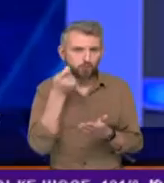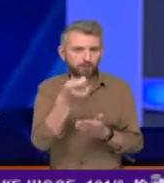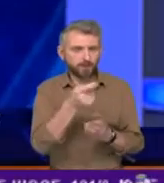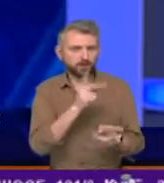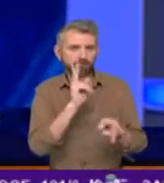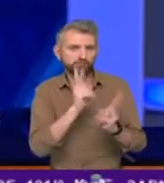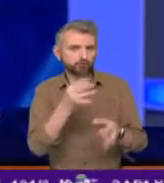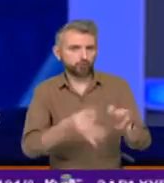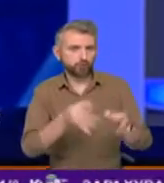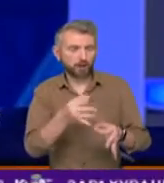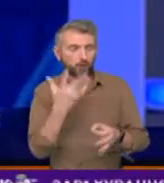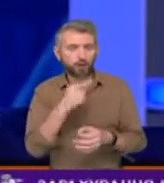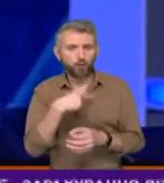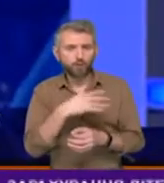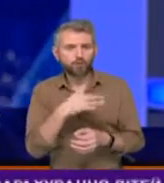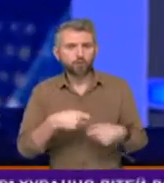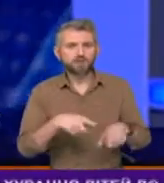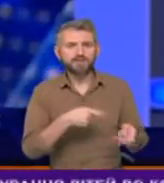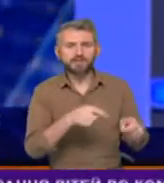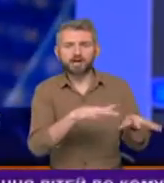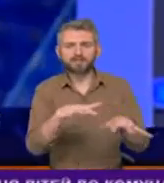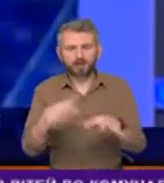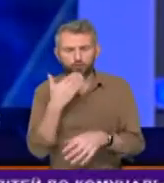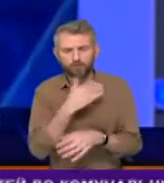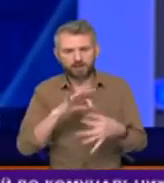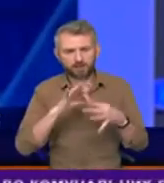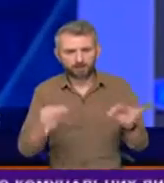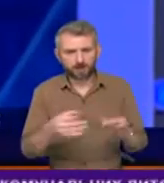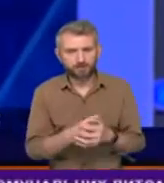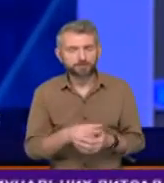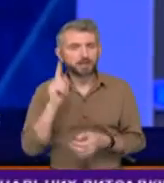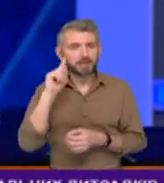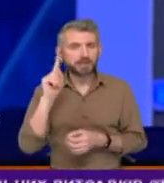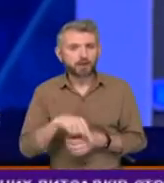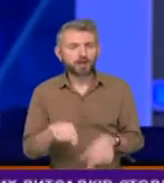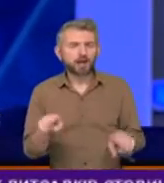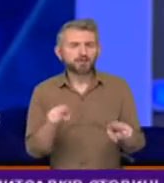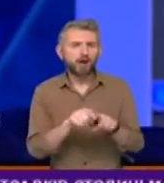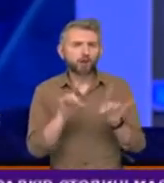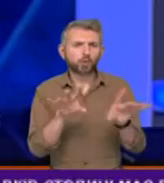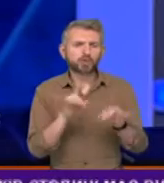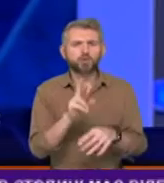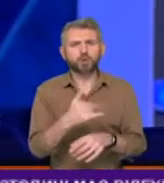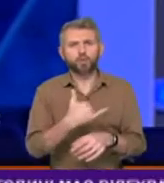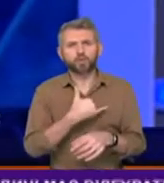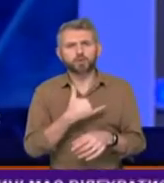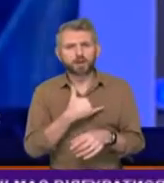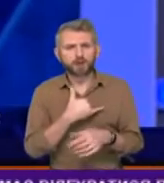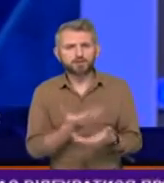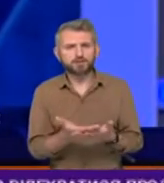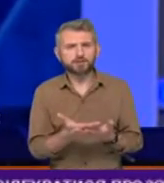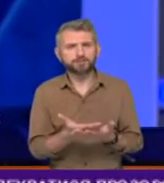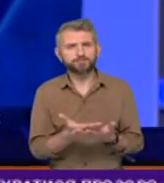цим в суд. Тому, а коли ми говоримо ще про децентралізацію, остання фраза, насправді. Знаєте, Так розказують, як внаслідок